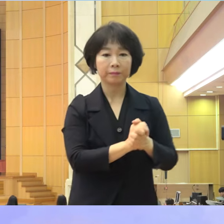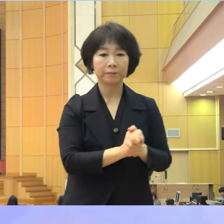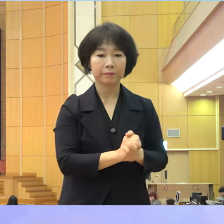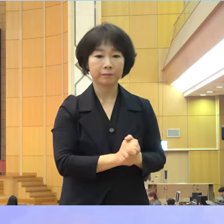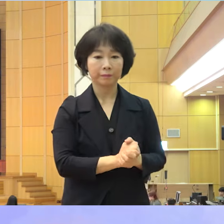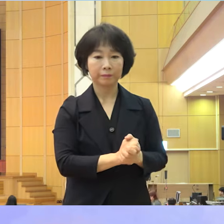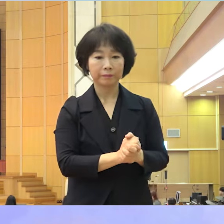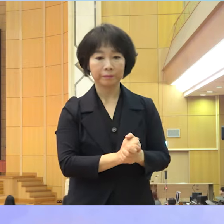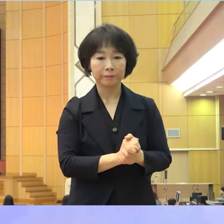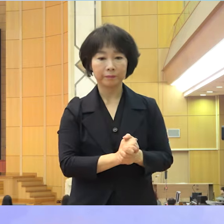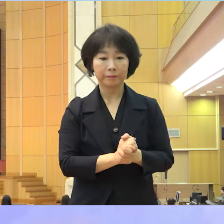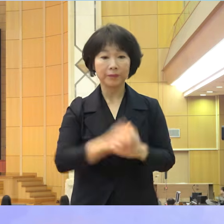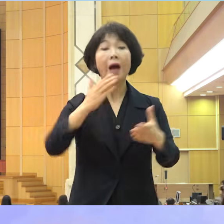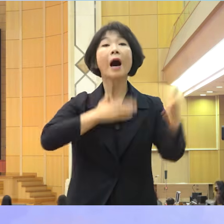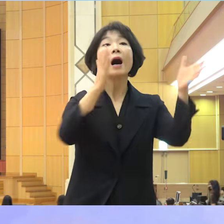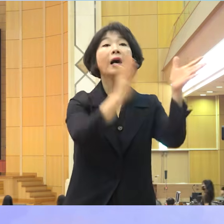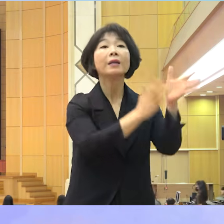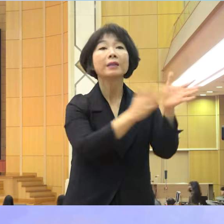난